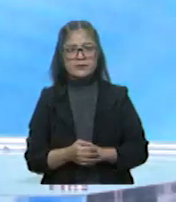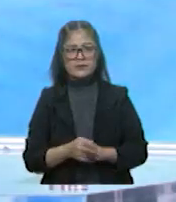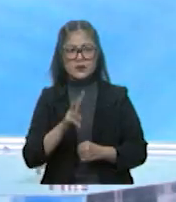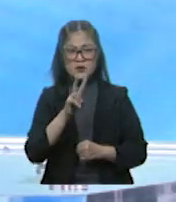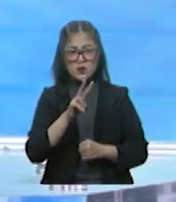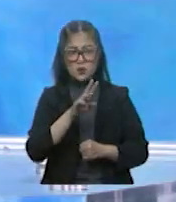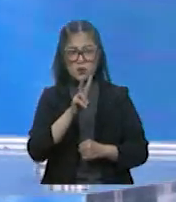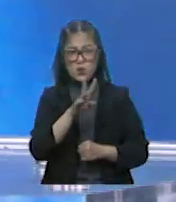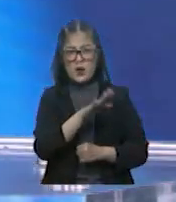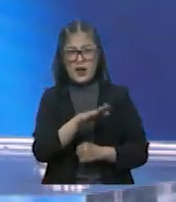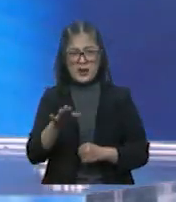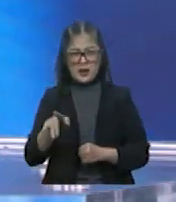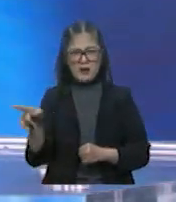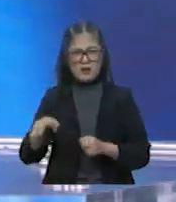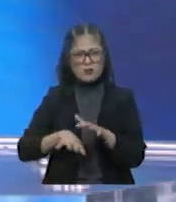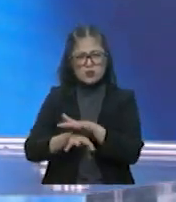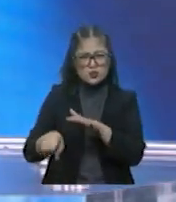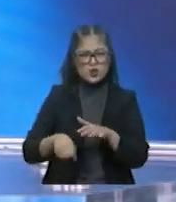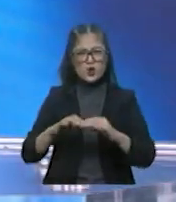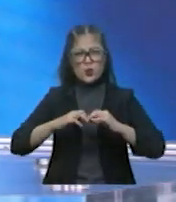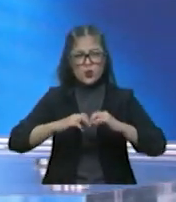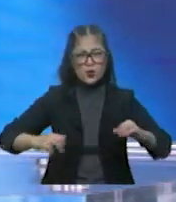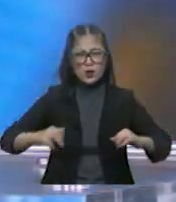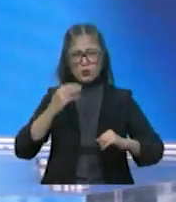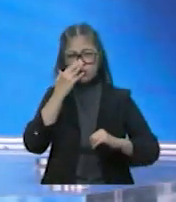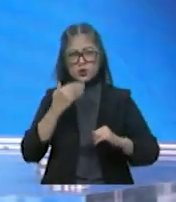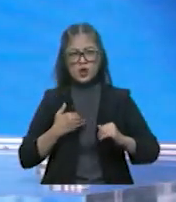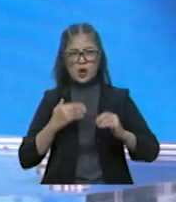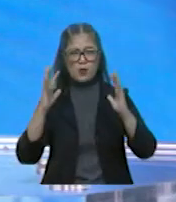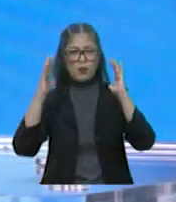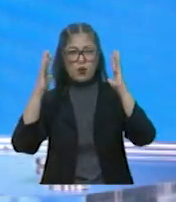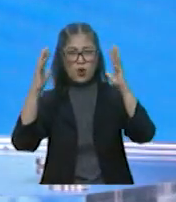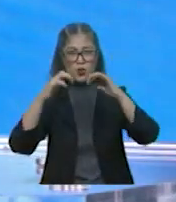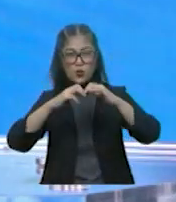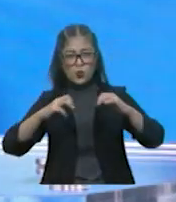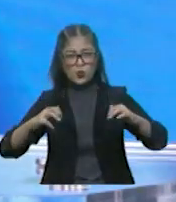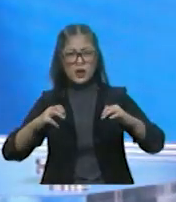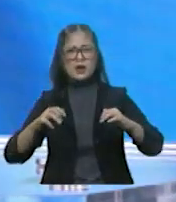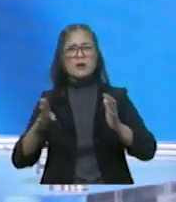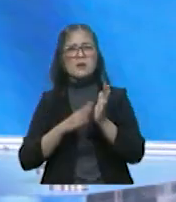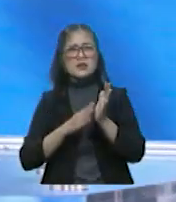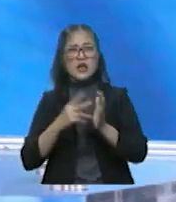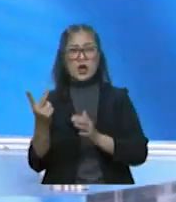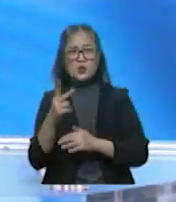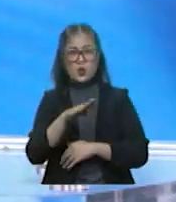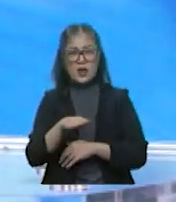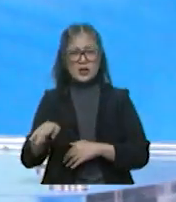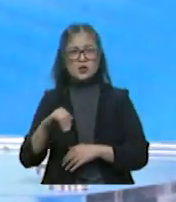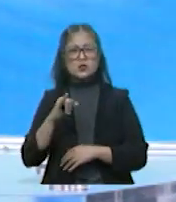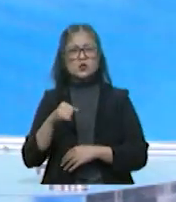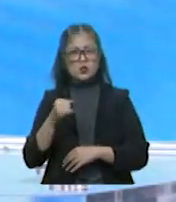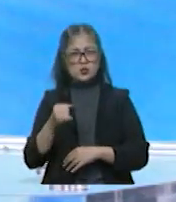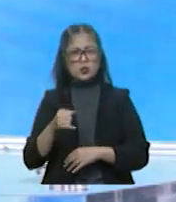Dua anak diduga mencuri durian ditangkap pemilik pohon durian. Ironisnya, kedua anak ini justru